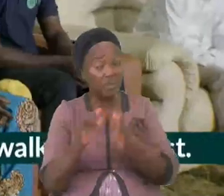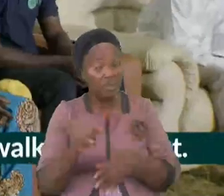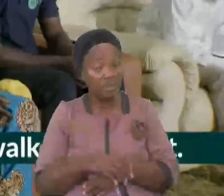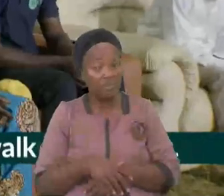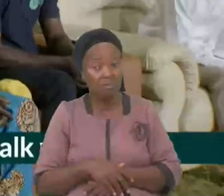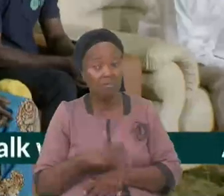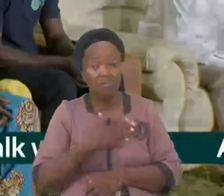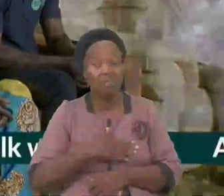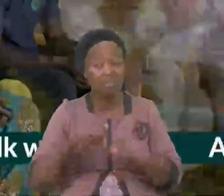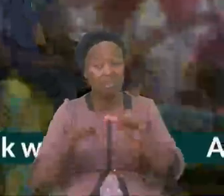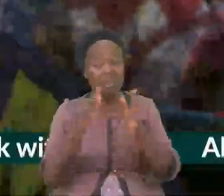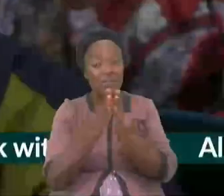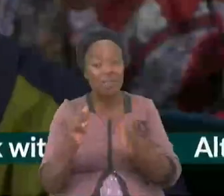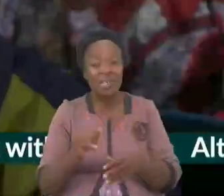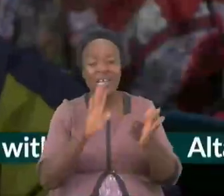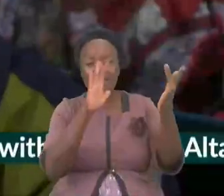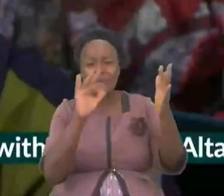qu'on reçoive nos bénédictions.